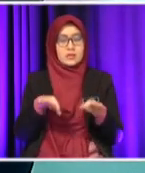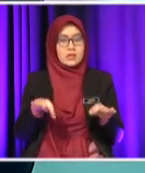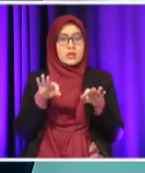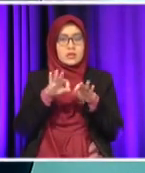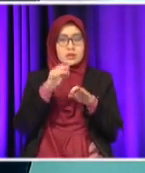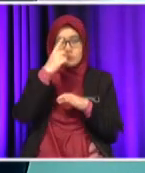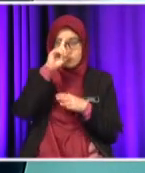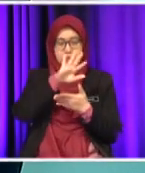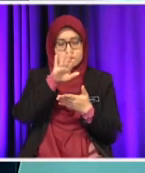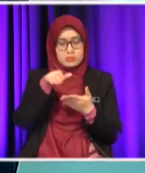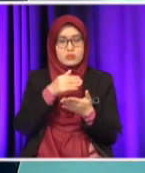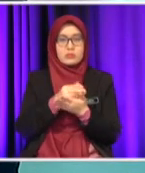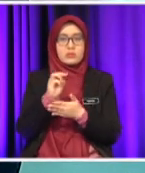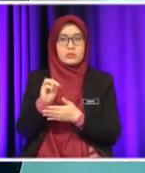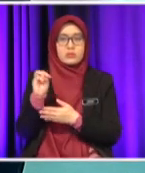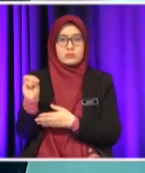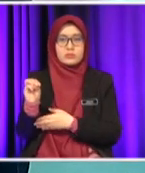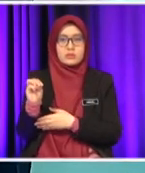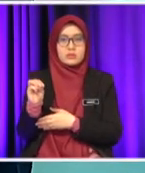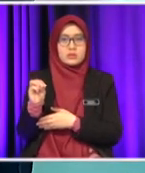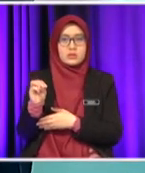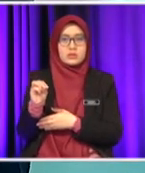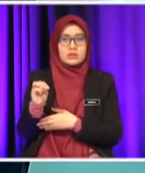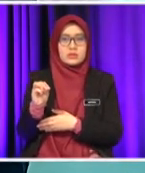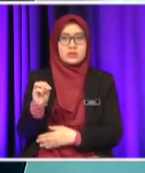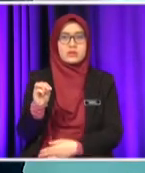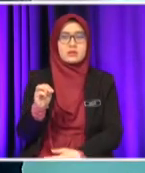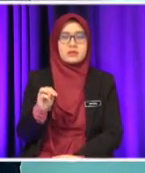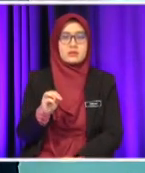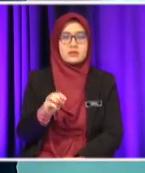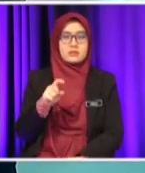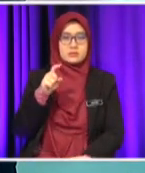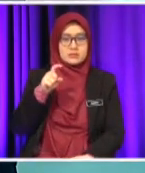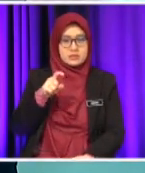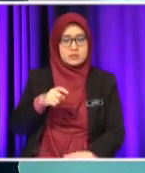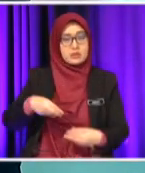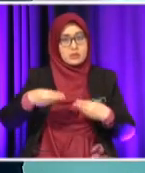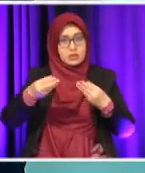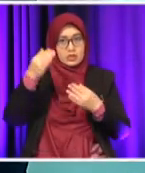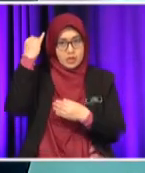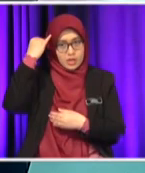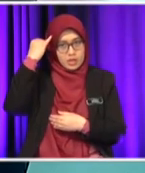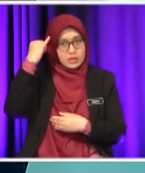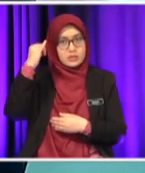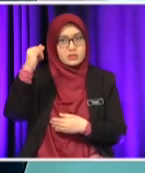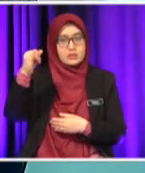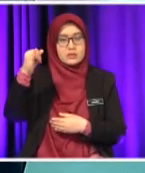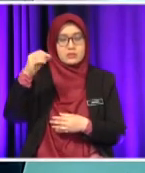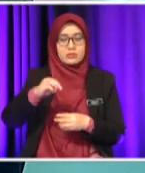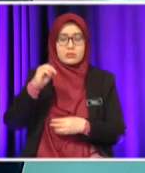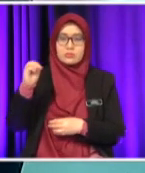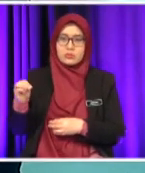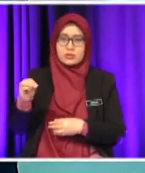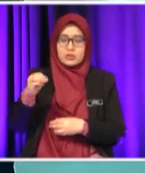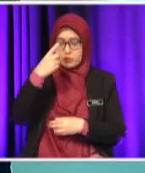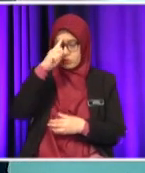untuk menjawab soalnya nih kalau bagian ini kebanyakannya ada diberi kita cuma pilih Ee kita dari